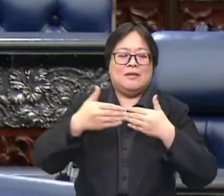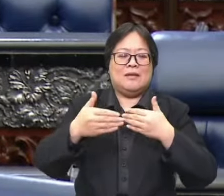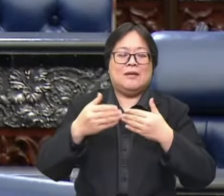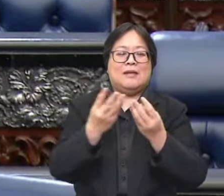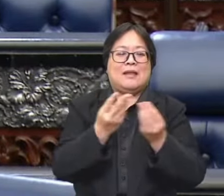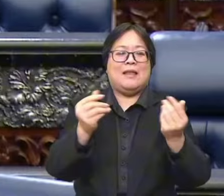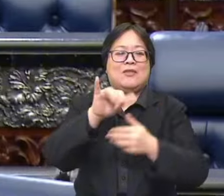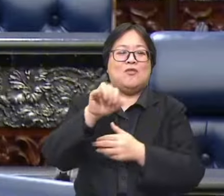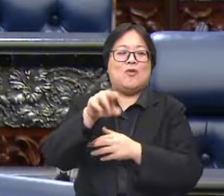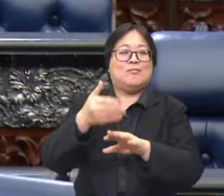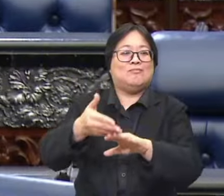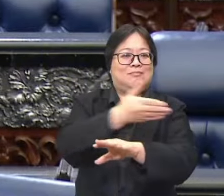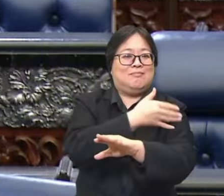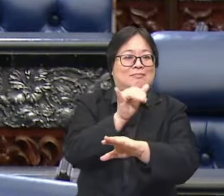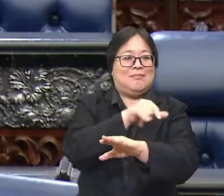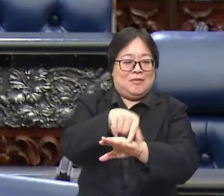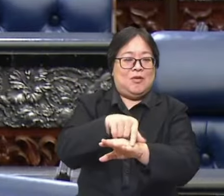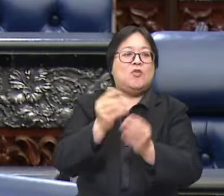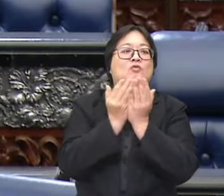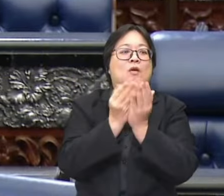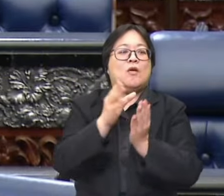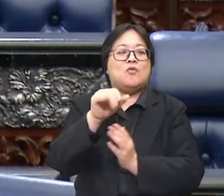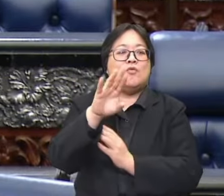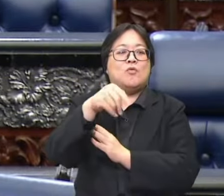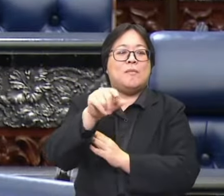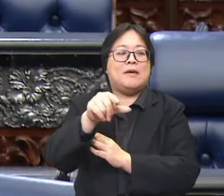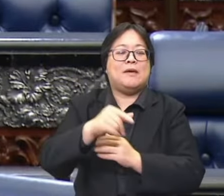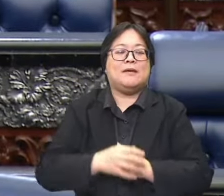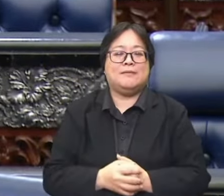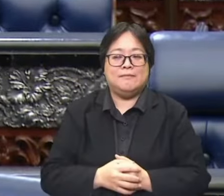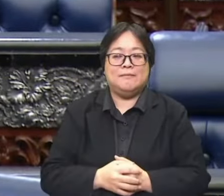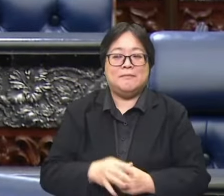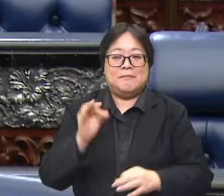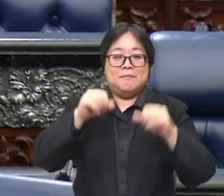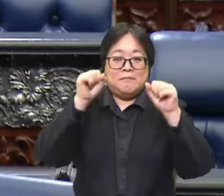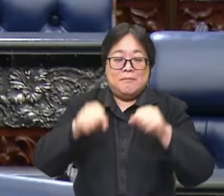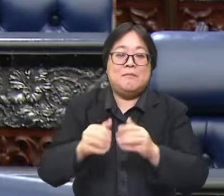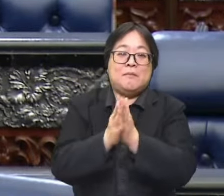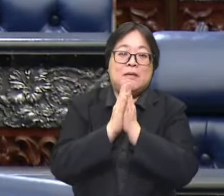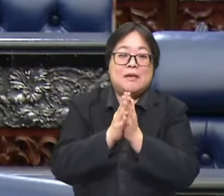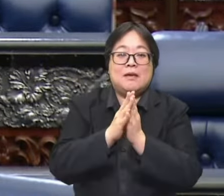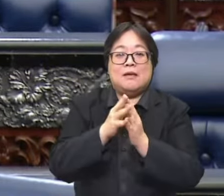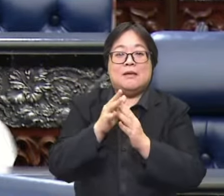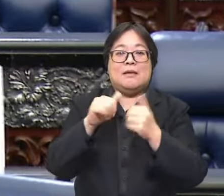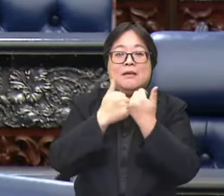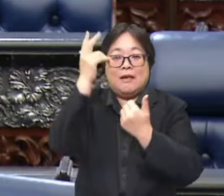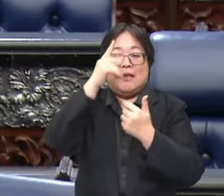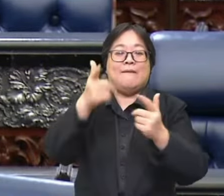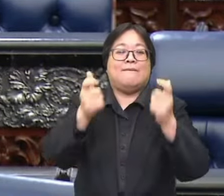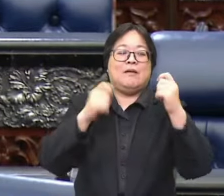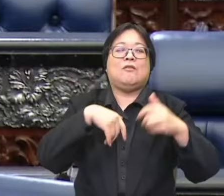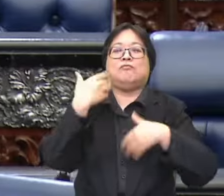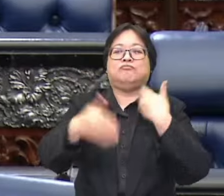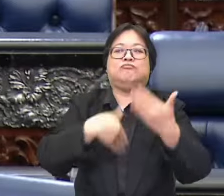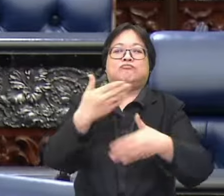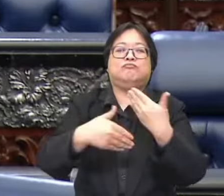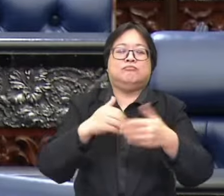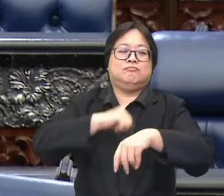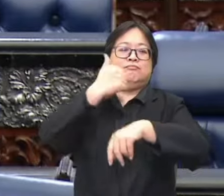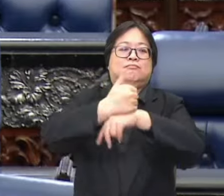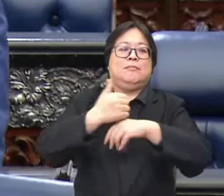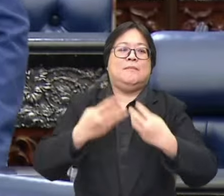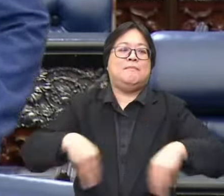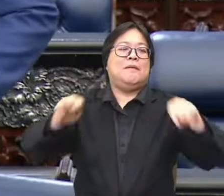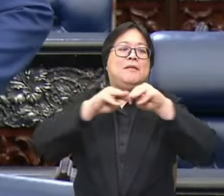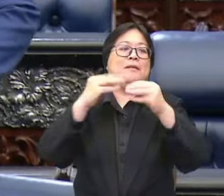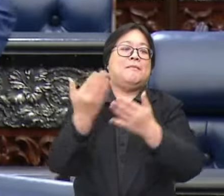jelus sebelum ni di Sekolah Cuping. Yang sebelum ni, kalau boleh kita minta agensi yang berkaitan agar mempercepatkan proses pembinaan masjid